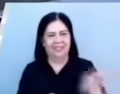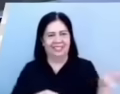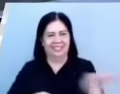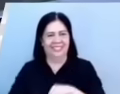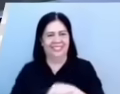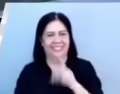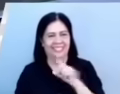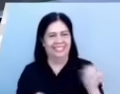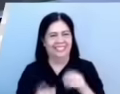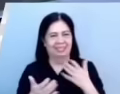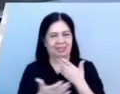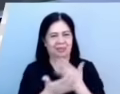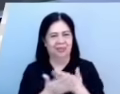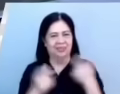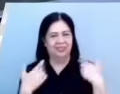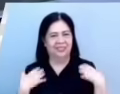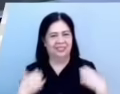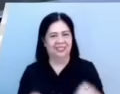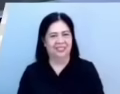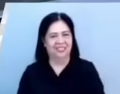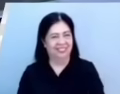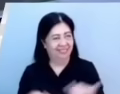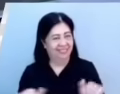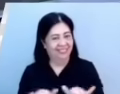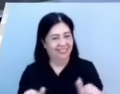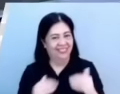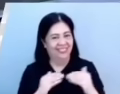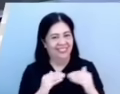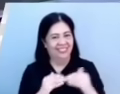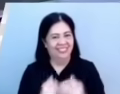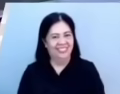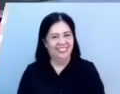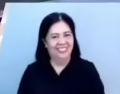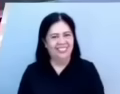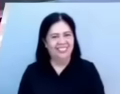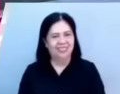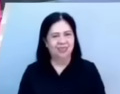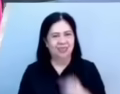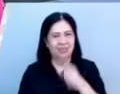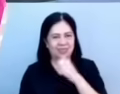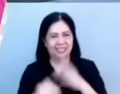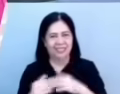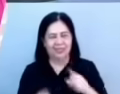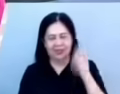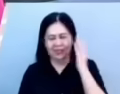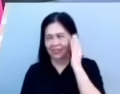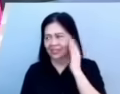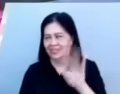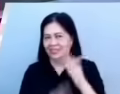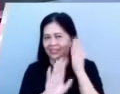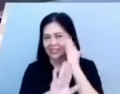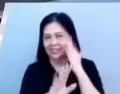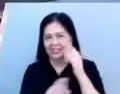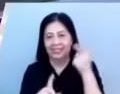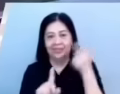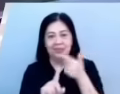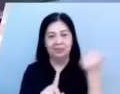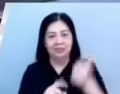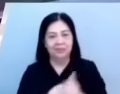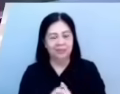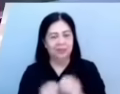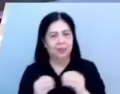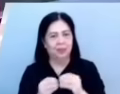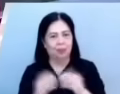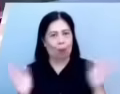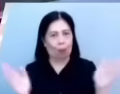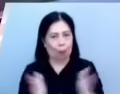Copy-paste. Nasa edad na ba tayo ng ganun? Oo. Alam mo naman, mas matanda ako sa'yo. At saka yung isang goal ko, mas pumayat